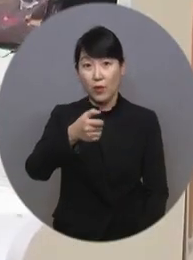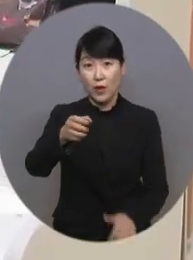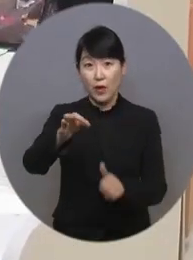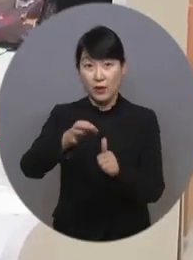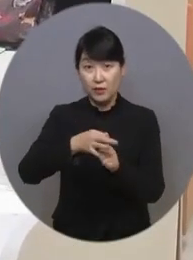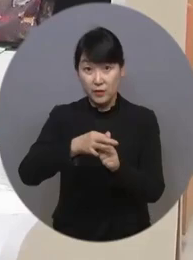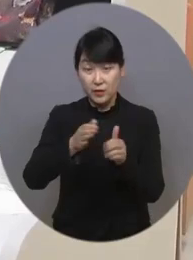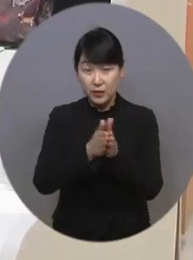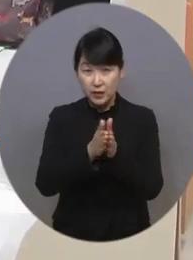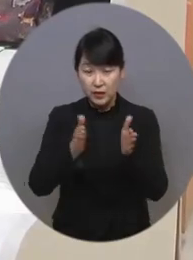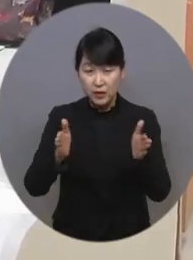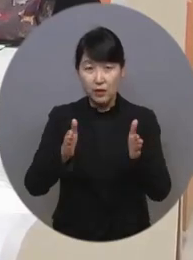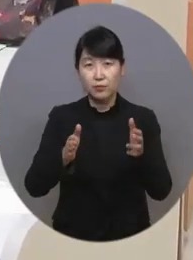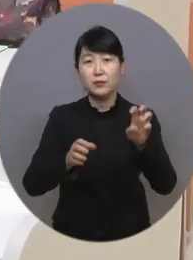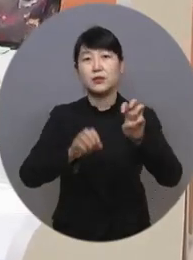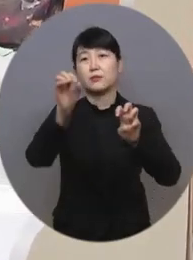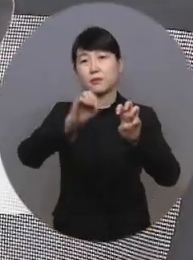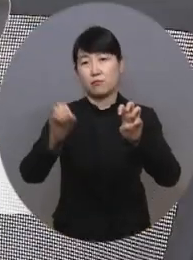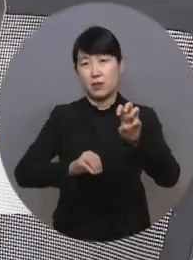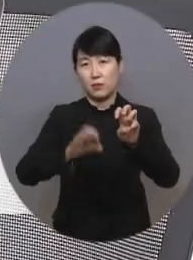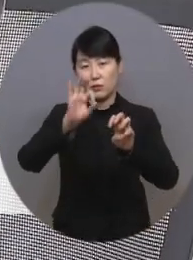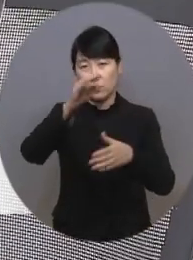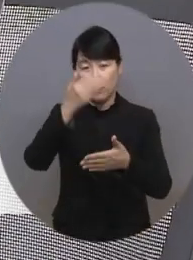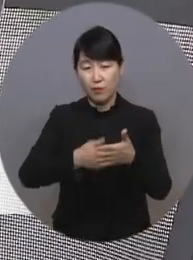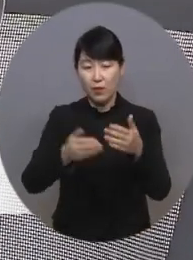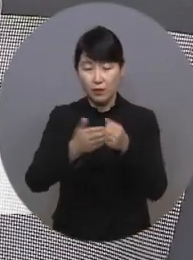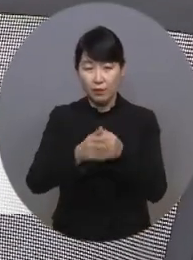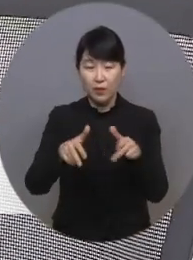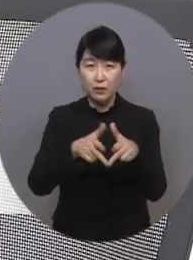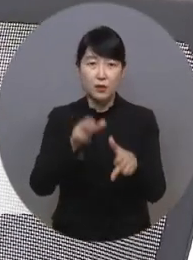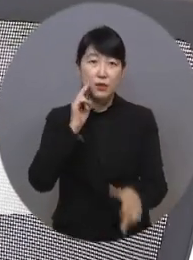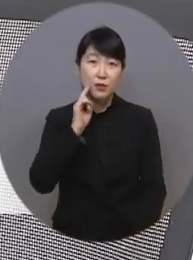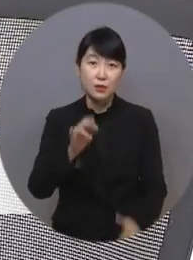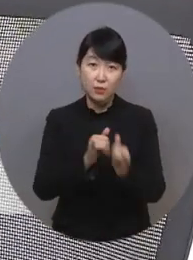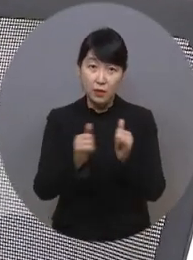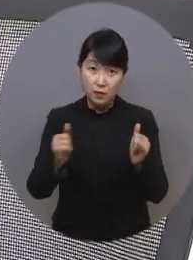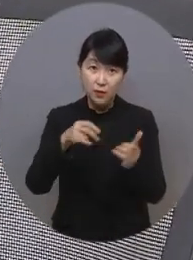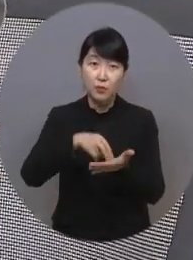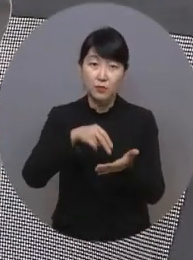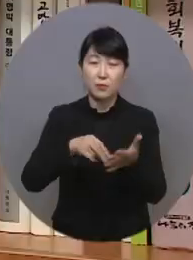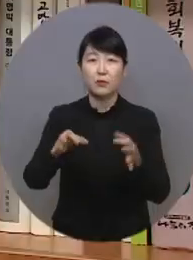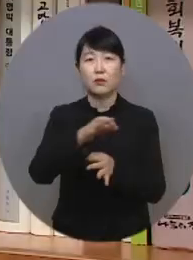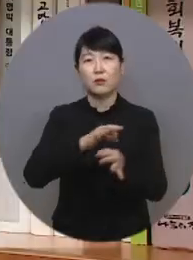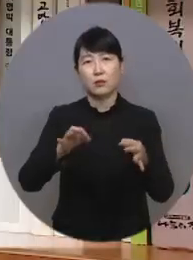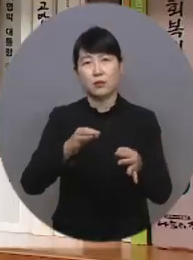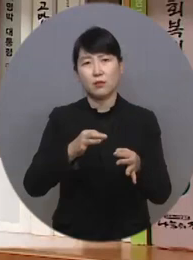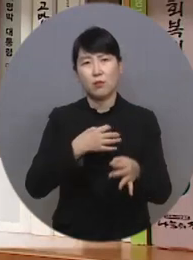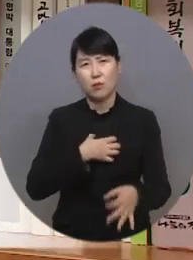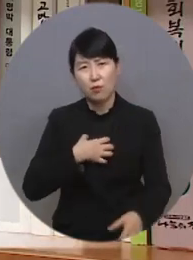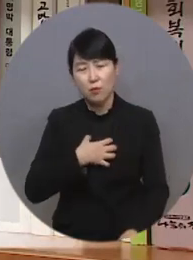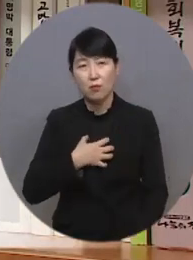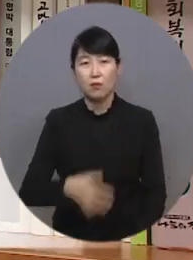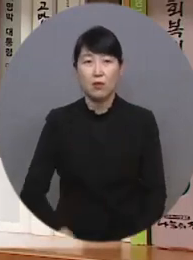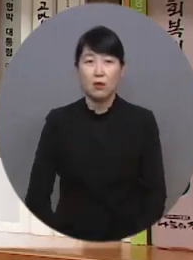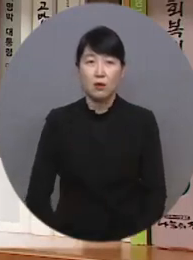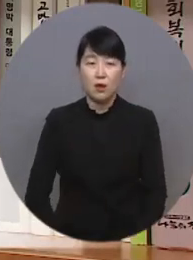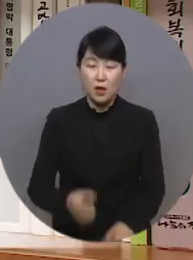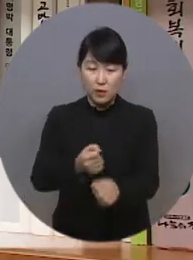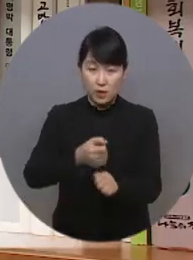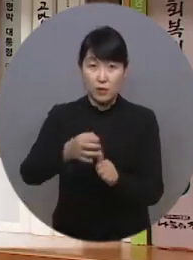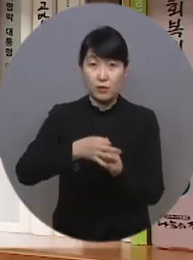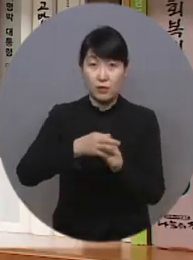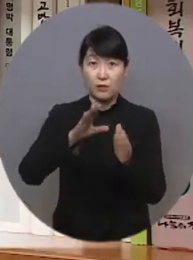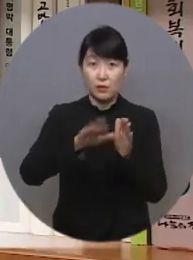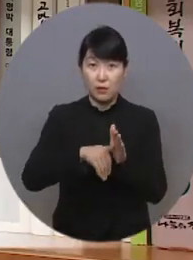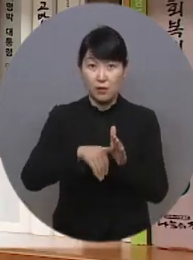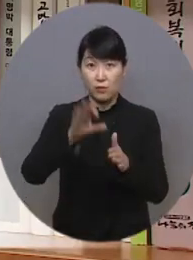삭감돼 중증장애인이 조기 수령을 신청할 경우 어려움이 가중되고 있습니다. 조기 수령을 할 경우에는 그